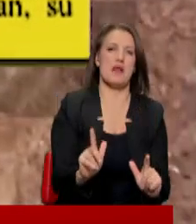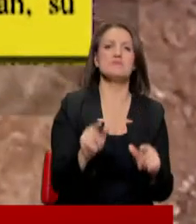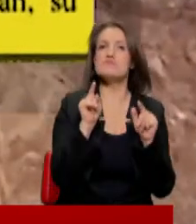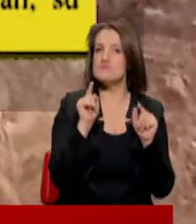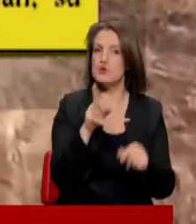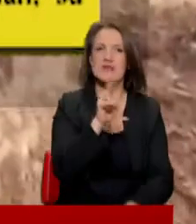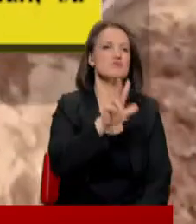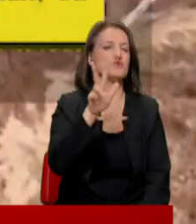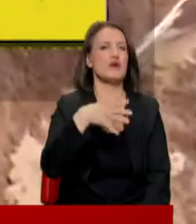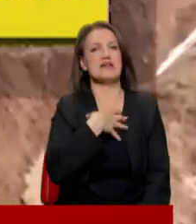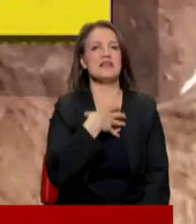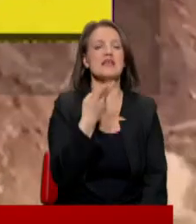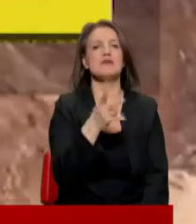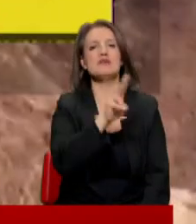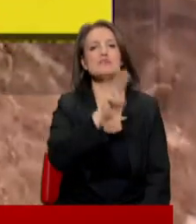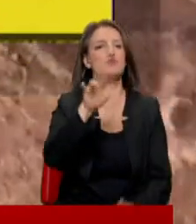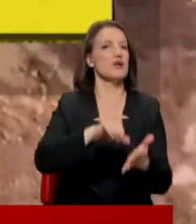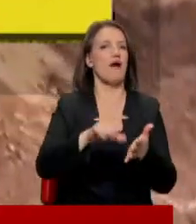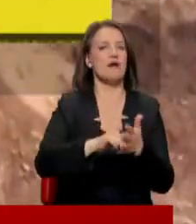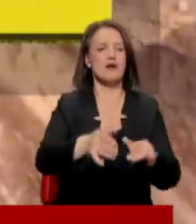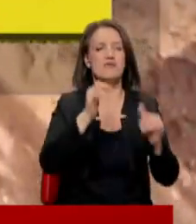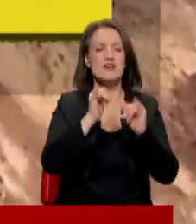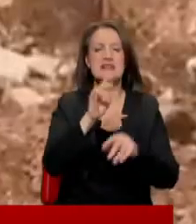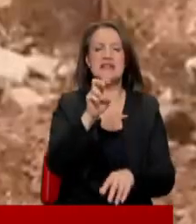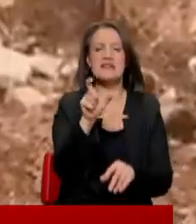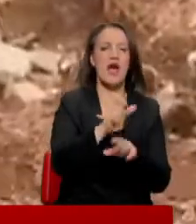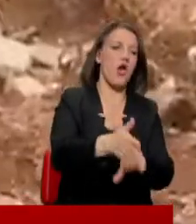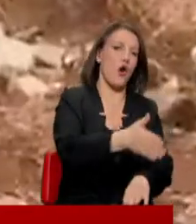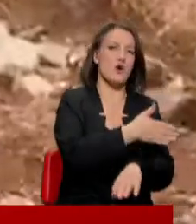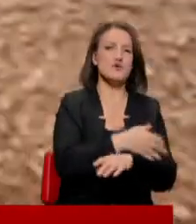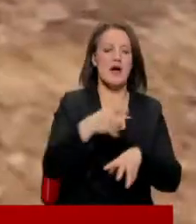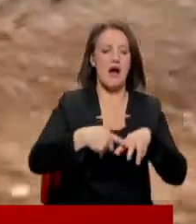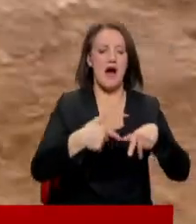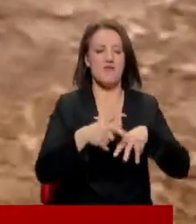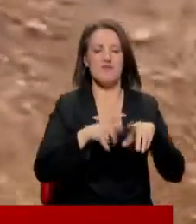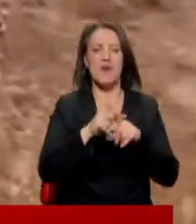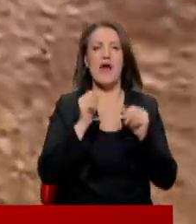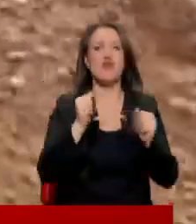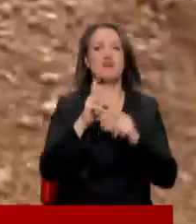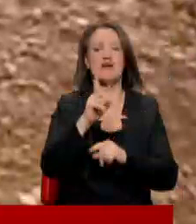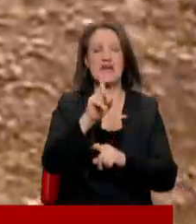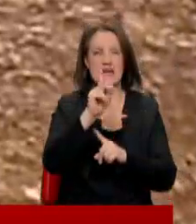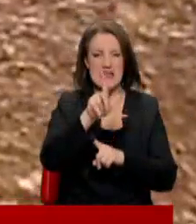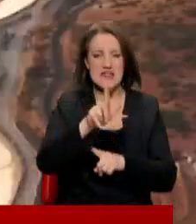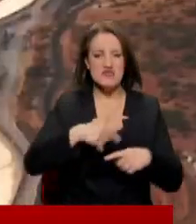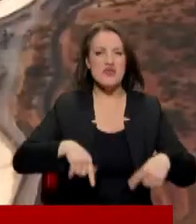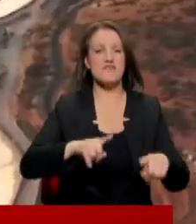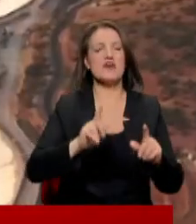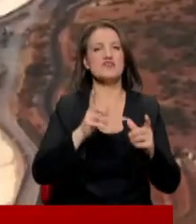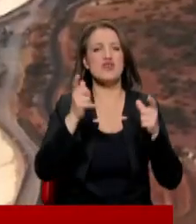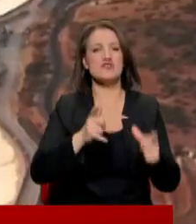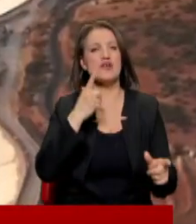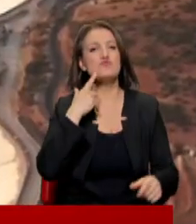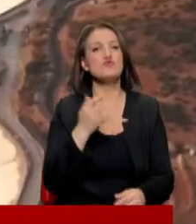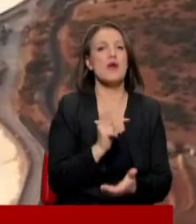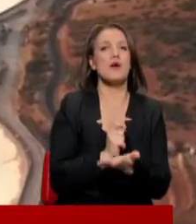da 23 Haziran 2023 tarihinde faciadan 8 ay önce AFAD'ın Erzincan İl Çevre Şehircilik ve İklim Değişikliği